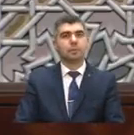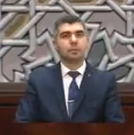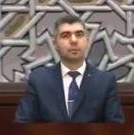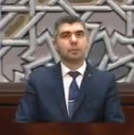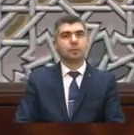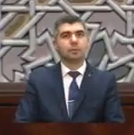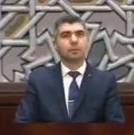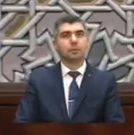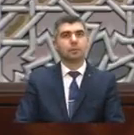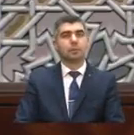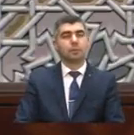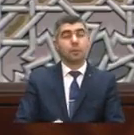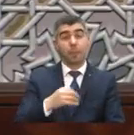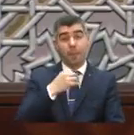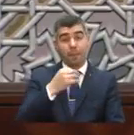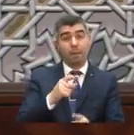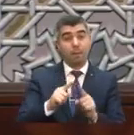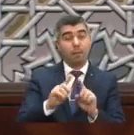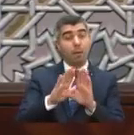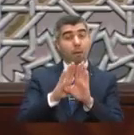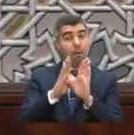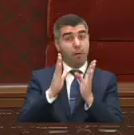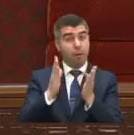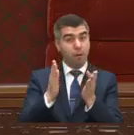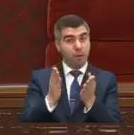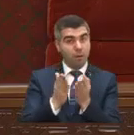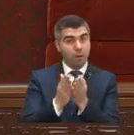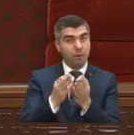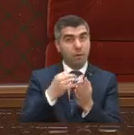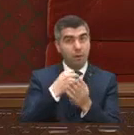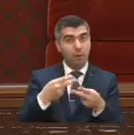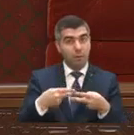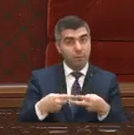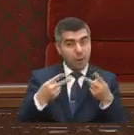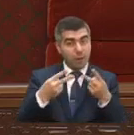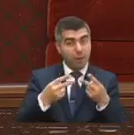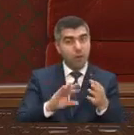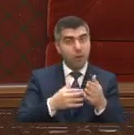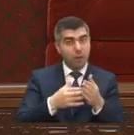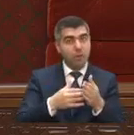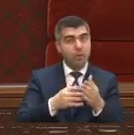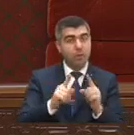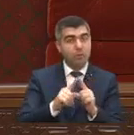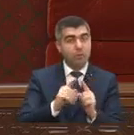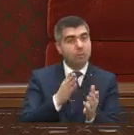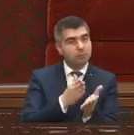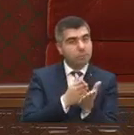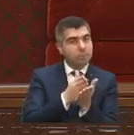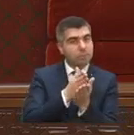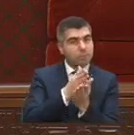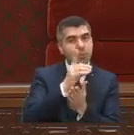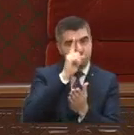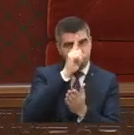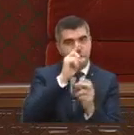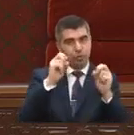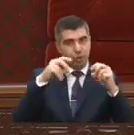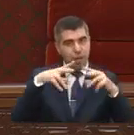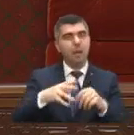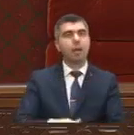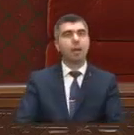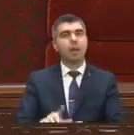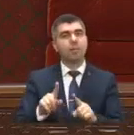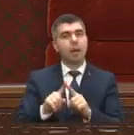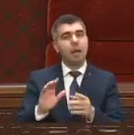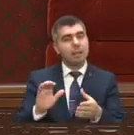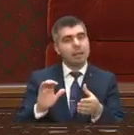ايوا الا جيت نعطي الخلاصه، الامور راها ماشيه في الطريق الايجابي ان شاء الله رب العالمين، والتعاون اللي كاين